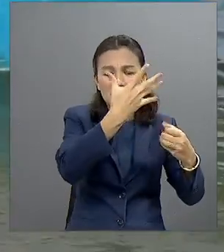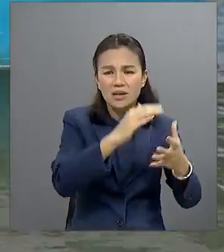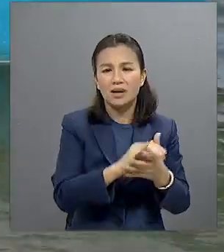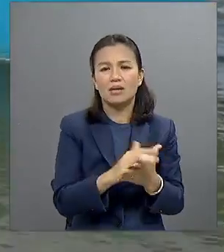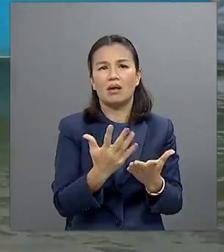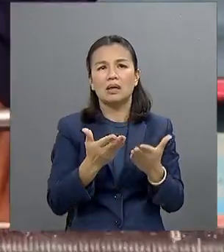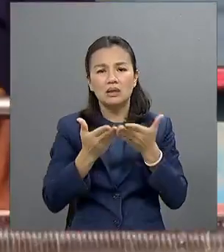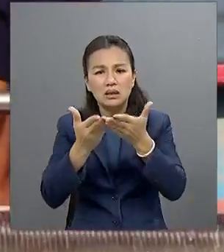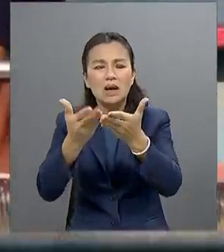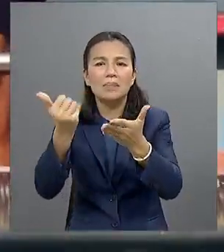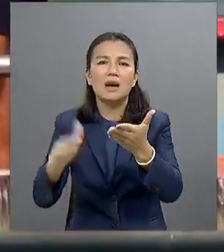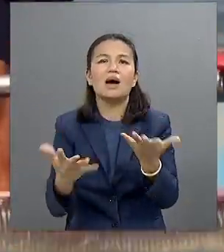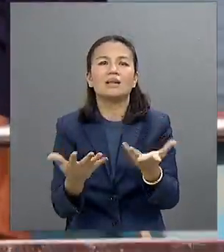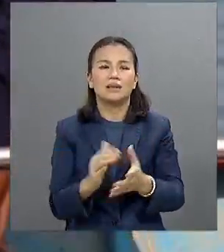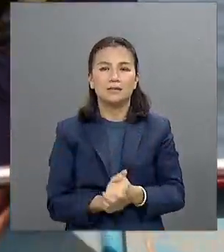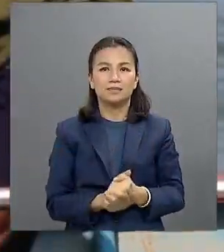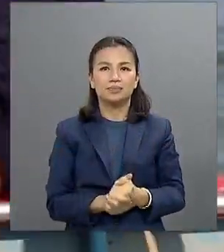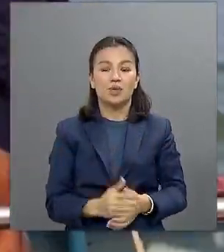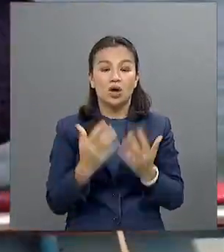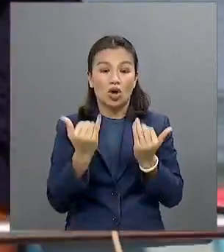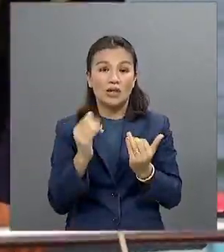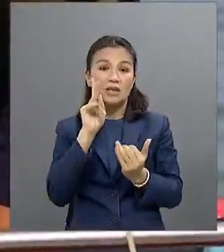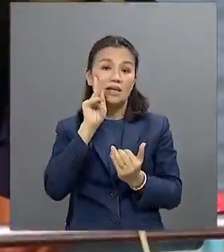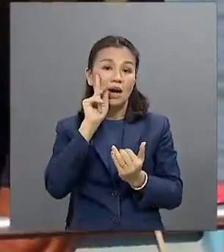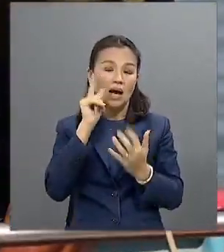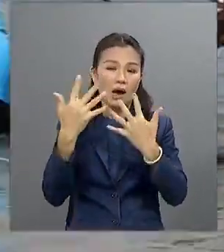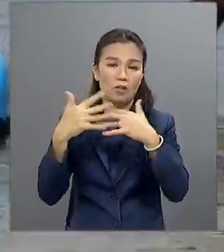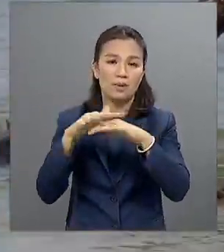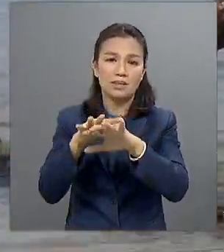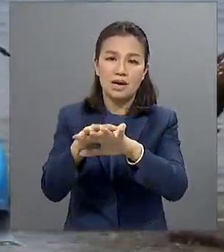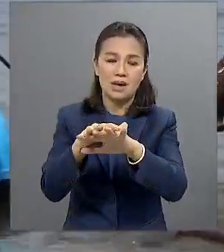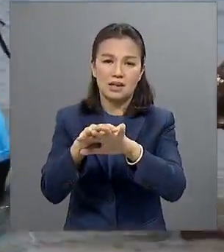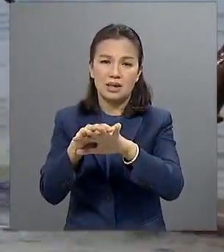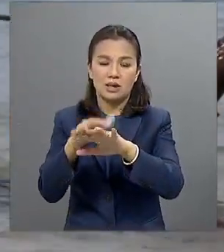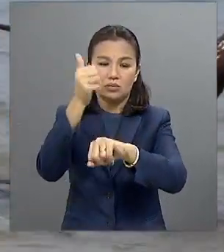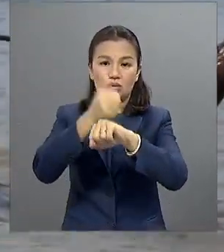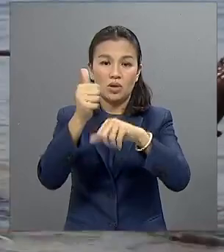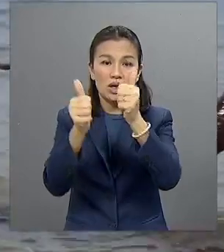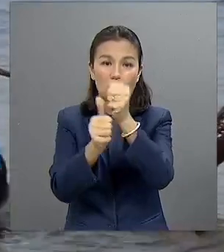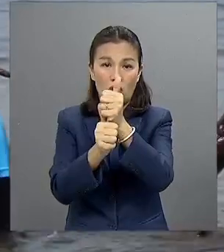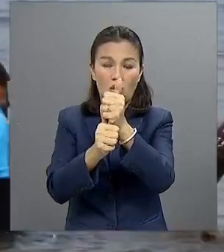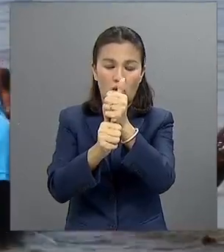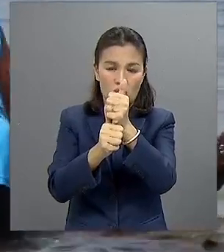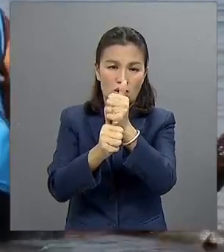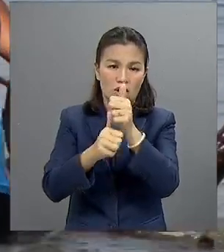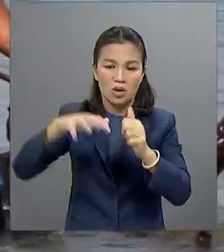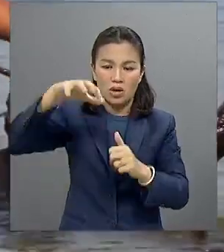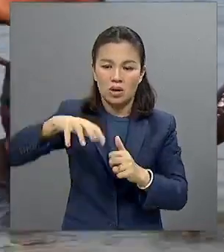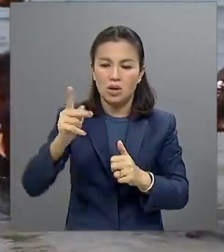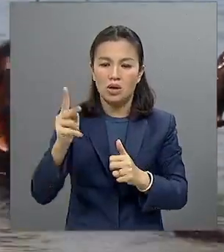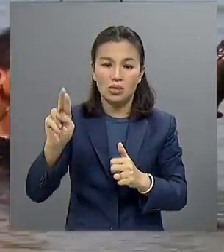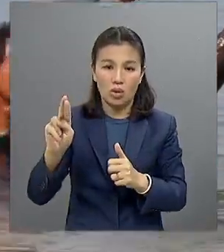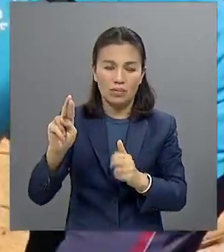ล่าสุดค่ะทีมข่าวประสานไปยังนายสมพงศ์จิระสิริเลิศเป็นรองอธิบดีกรมเจ้าท่านะคะถึงแนวทางการช่วยเหลือชาวประมงพื้นบ้